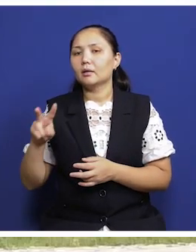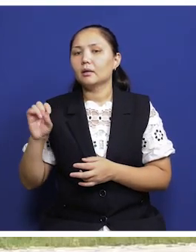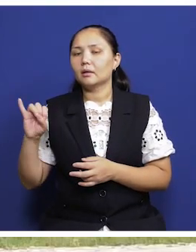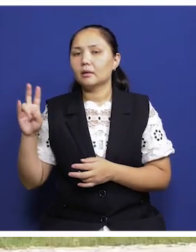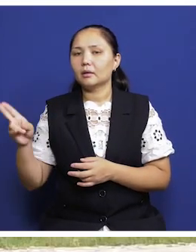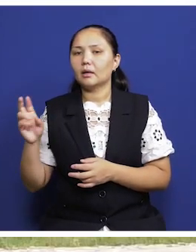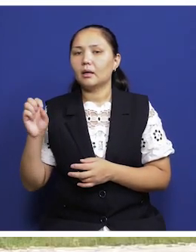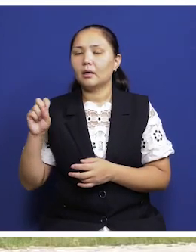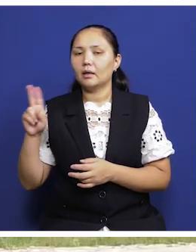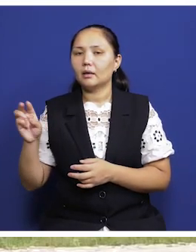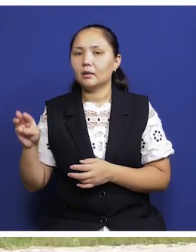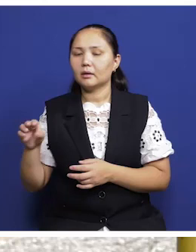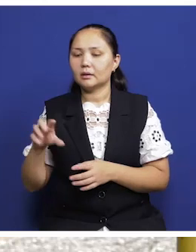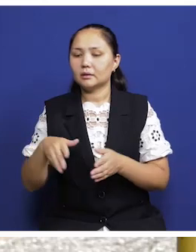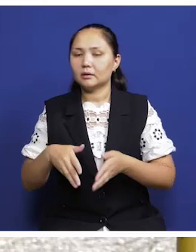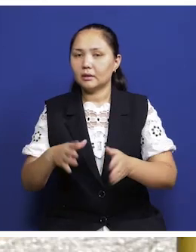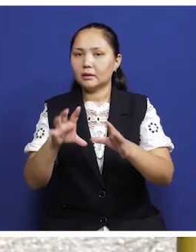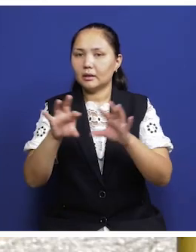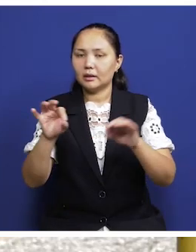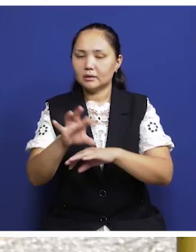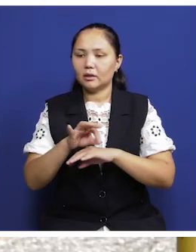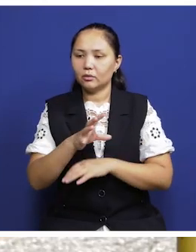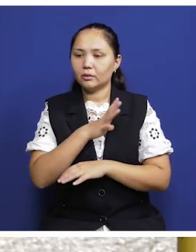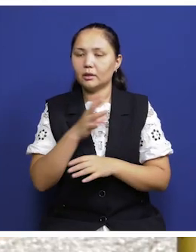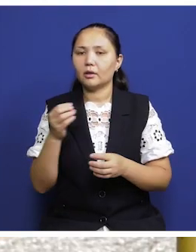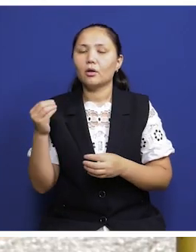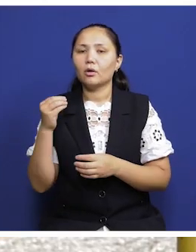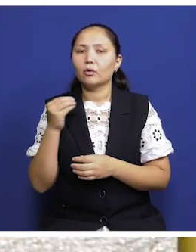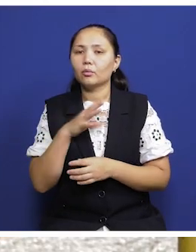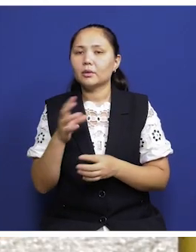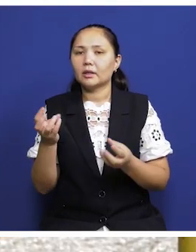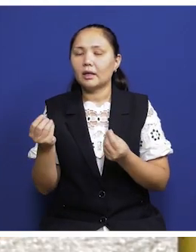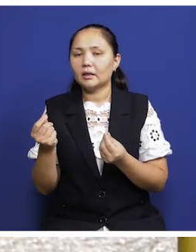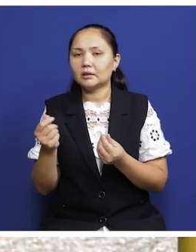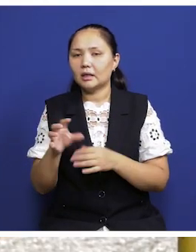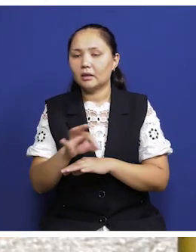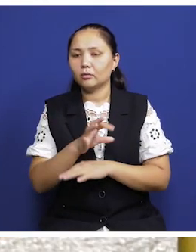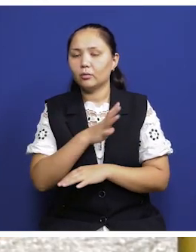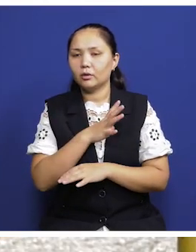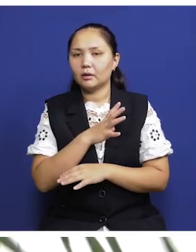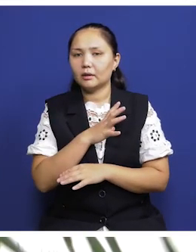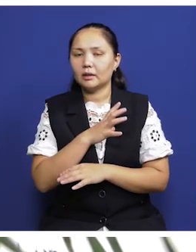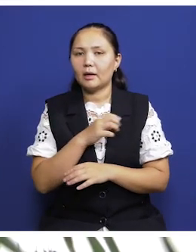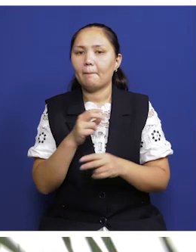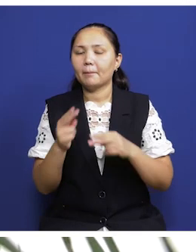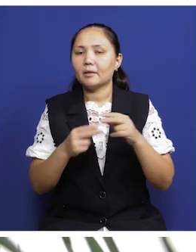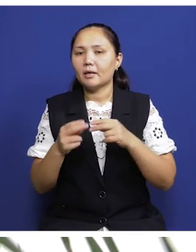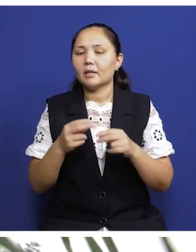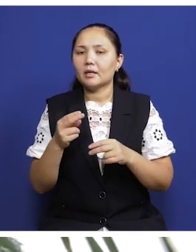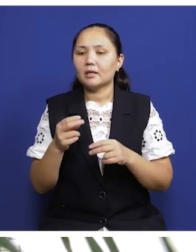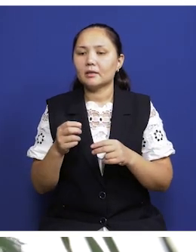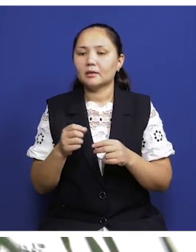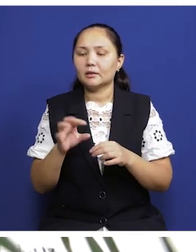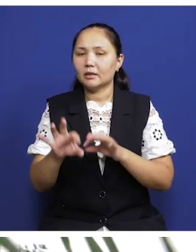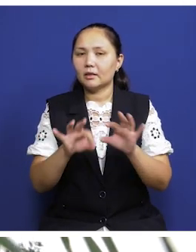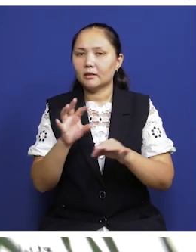трассасы өту керек көрінеді. Былтыр ауданнан бұл салаға қыруар қаражат бөлінген, алайда мердігер мекемелер арасындағы бәсекелестікке байланысты